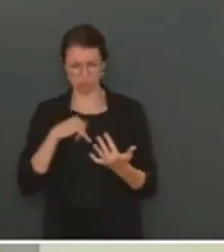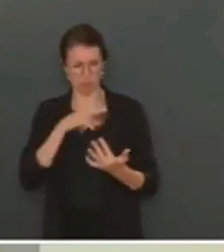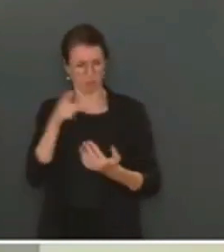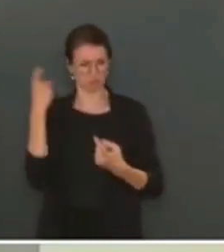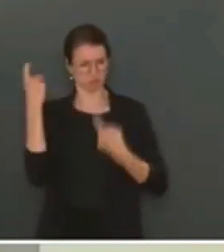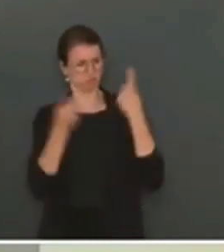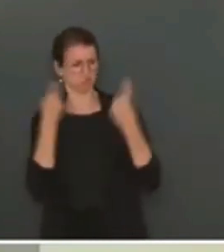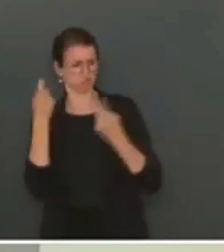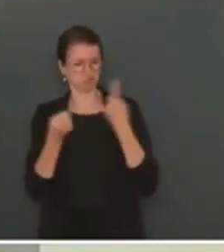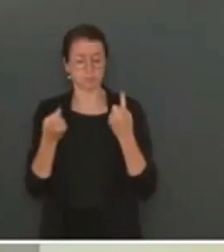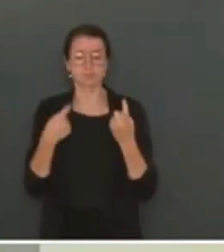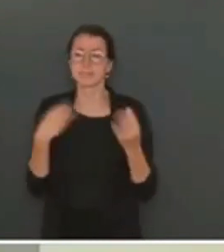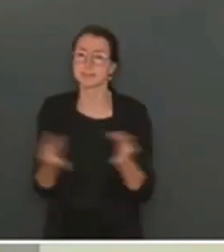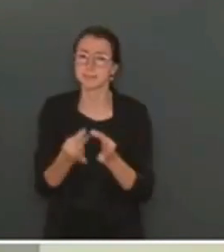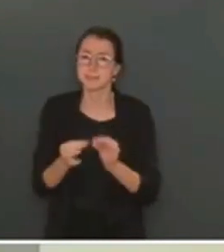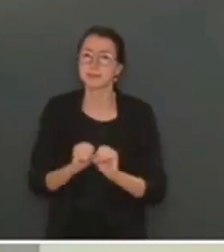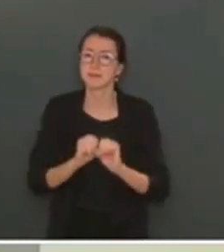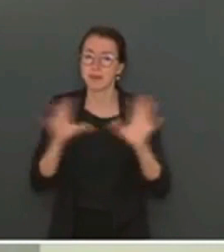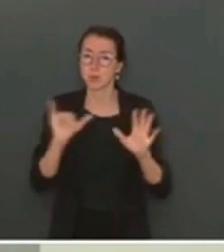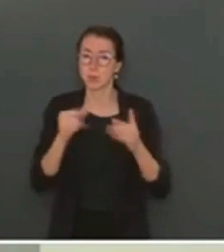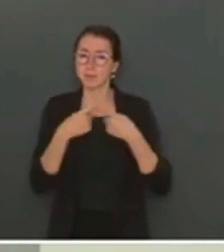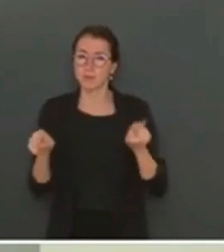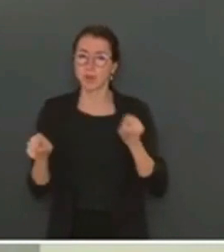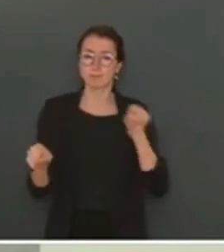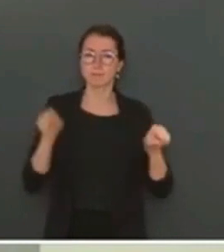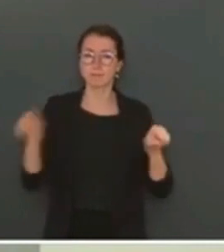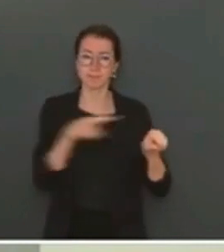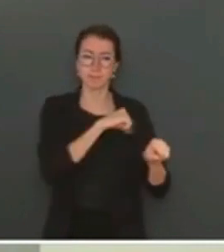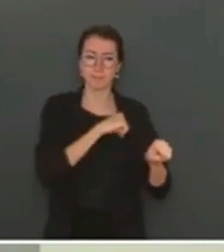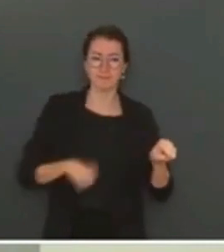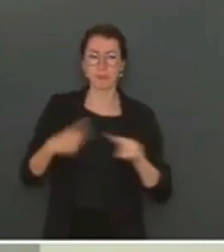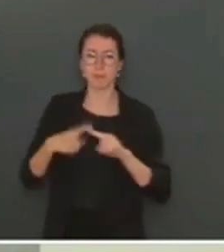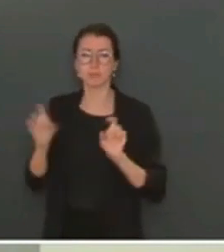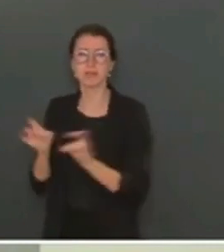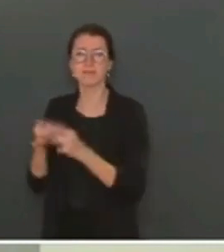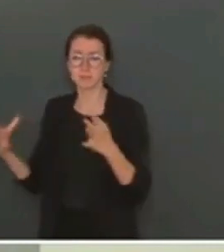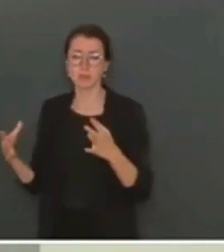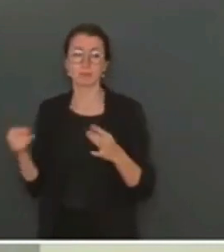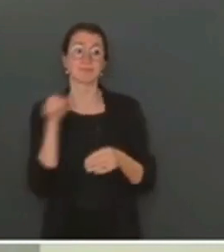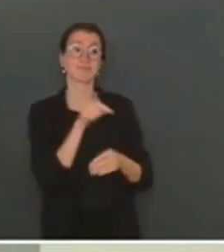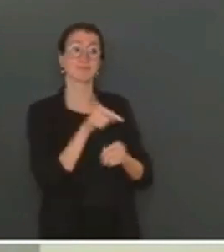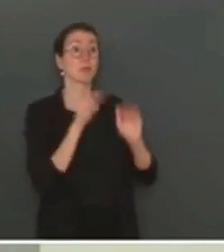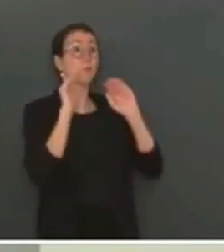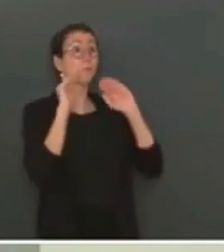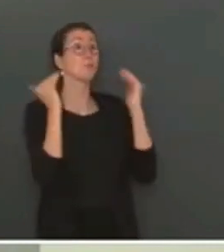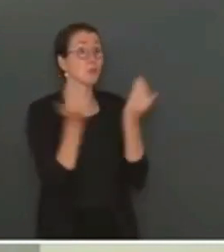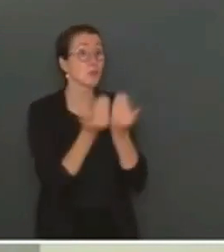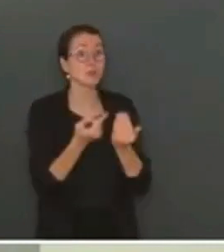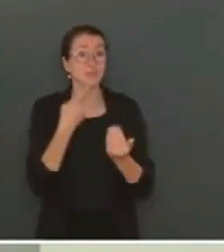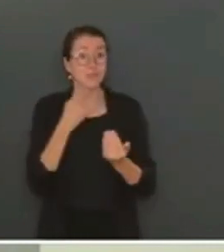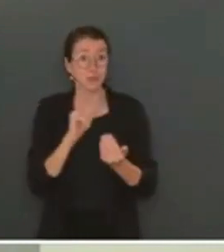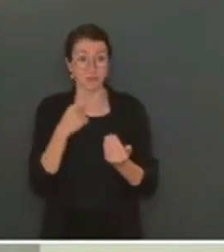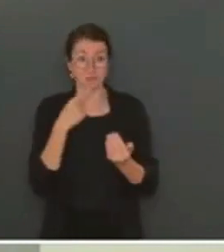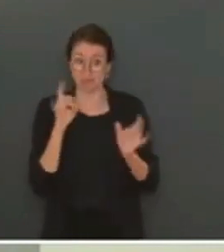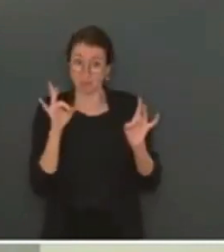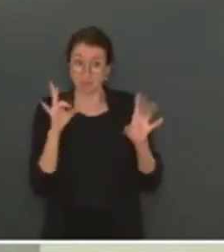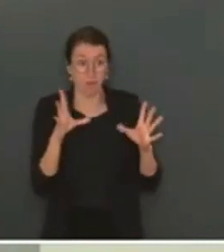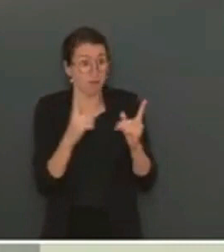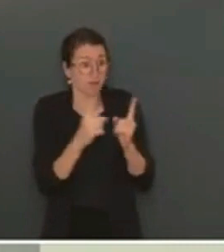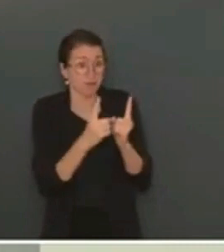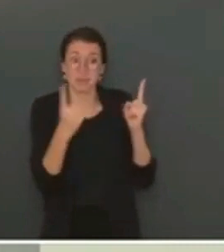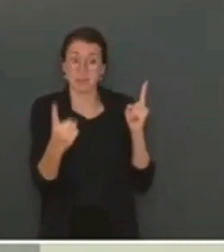puisque la bulle sociale concerne des contacts rapprochés sans respect des distances de sécurité, ce qui est